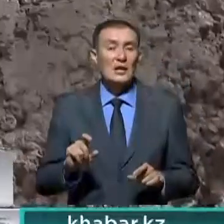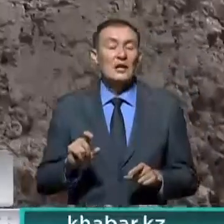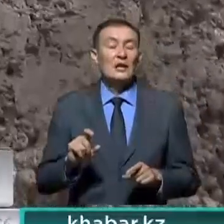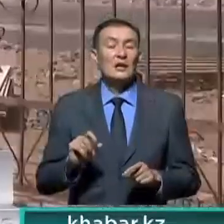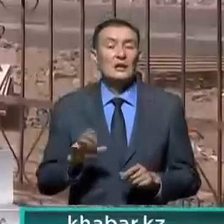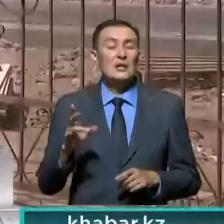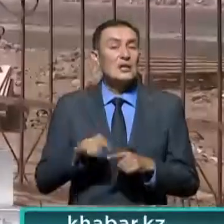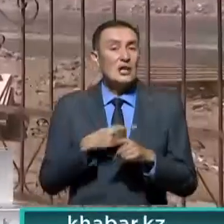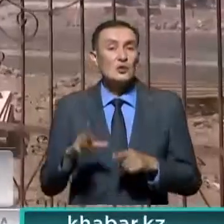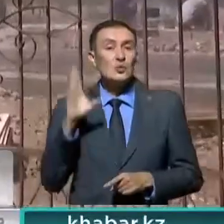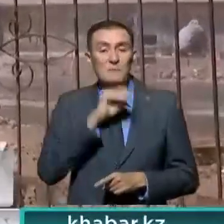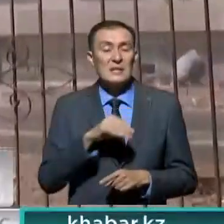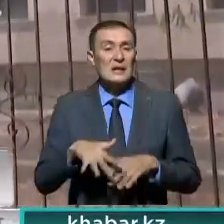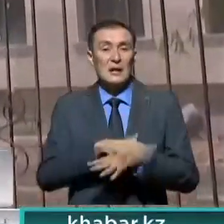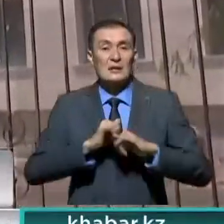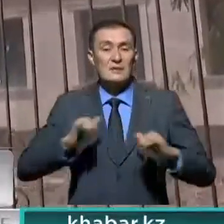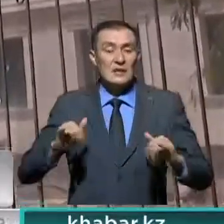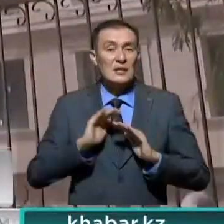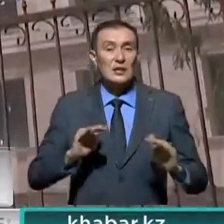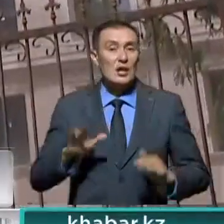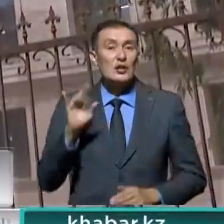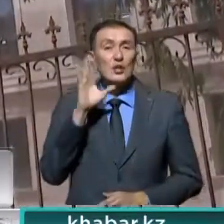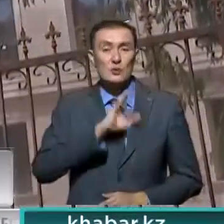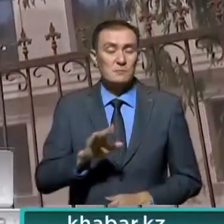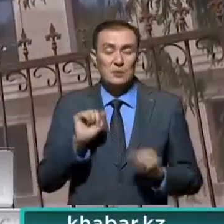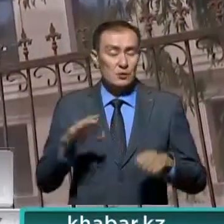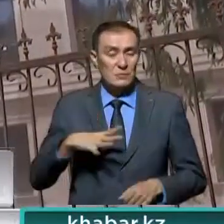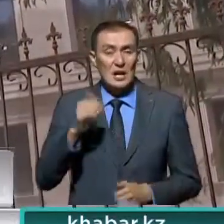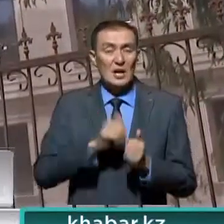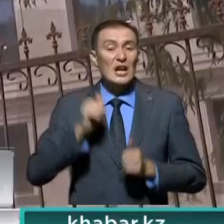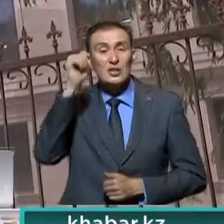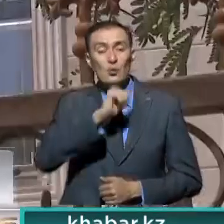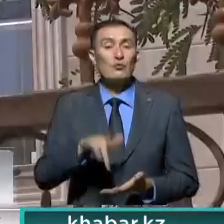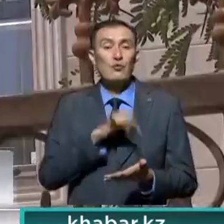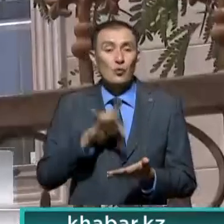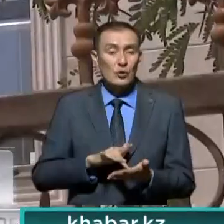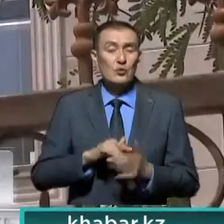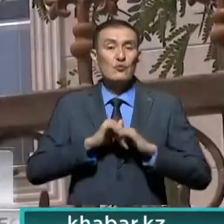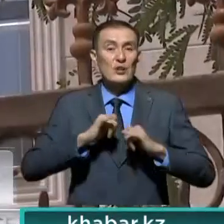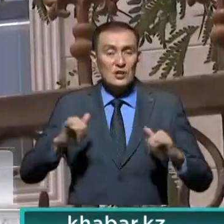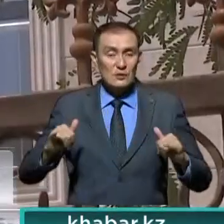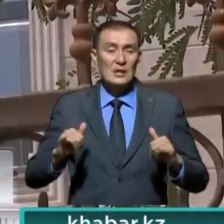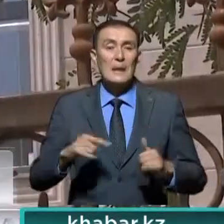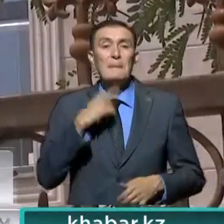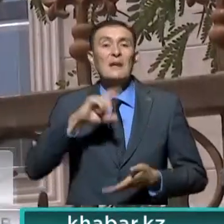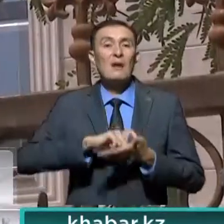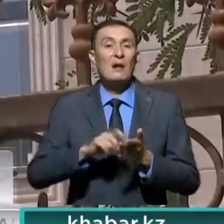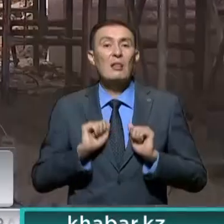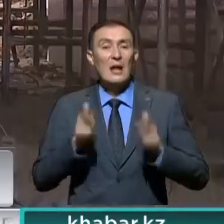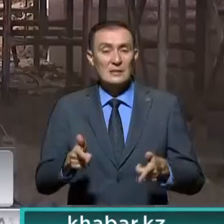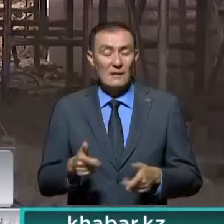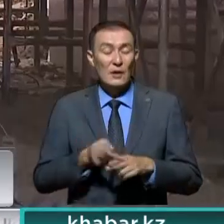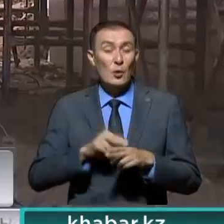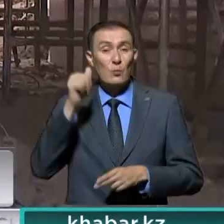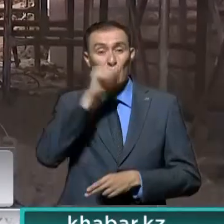успеть за темпом роста численности детей не получится, говорят специалисты. Ежегодно в мегаполисе бьют рекорды по количеству первоклассников. В этом